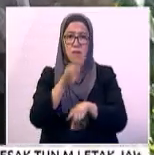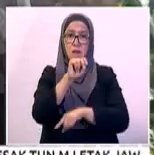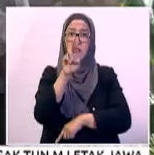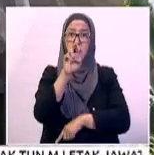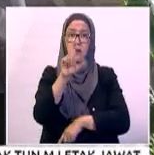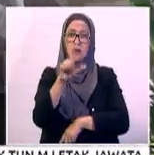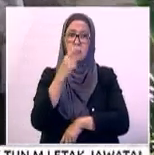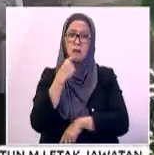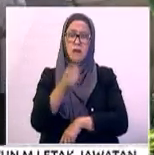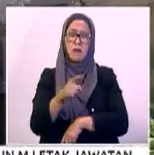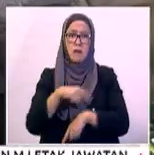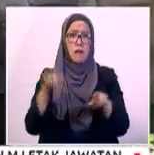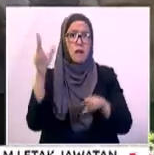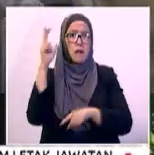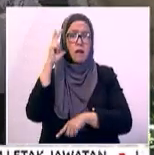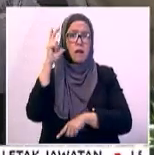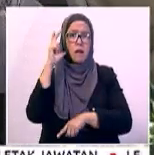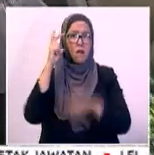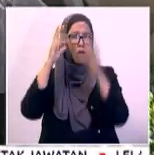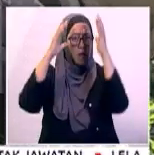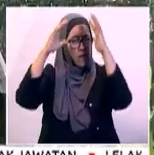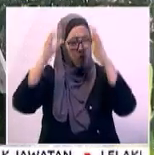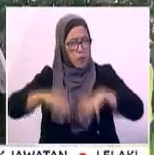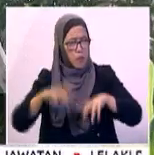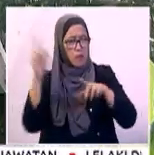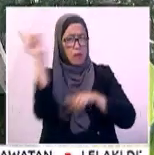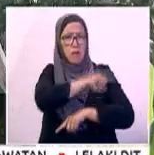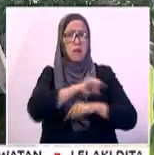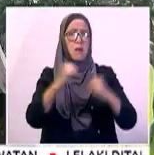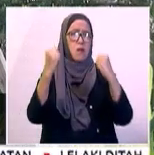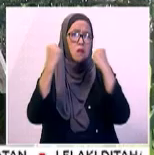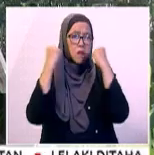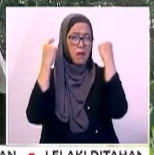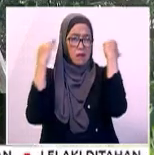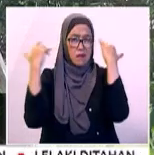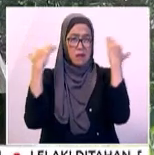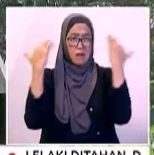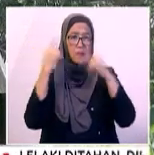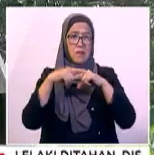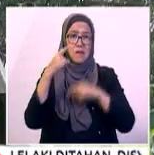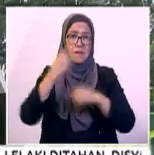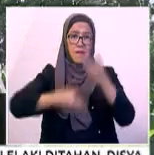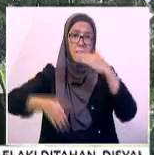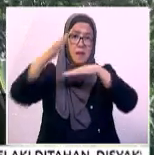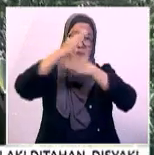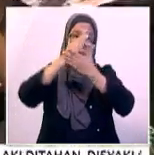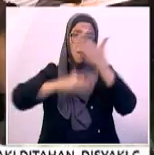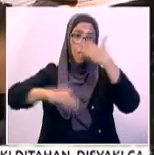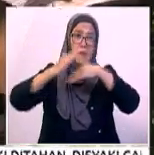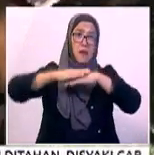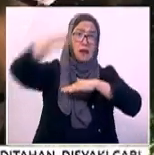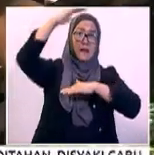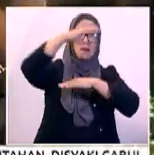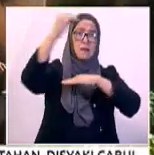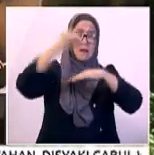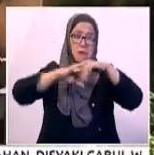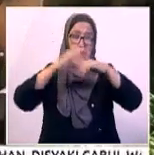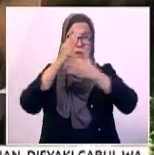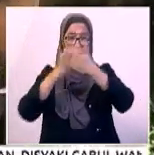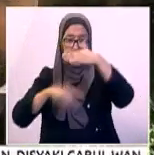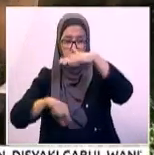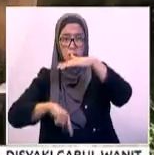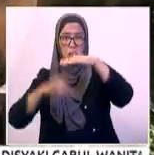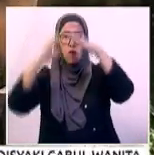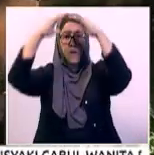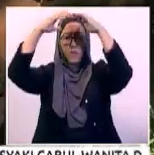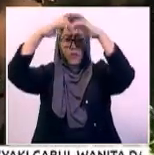berkata dia terdengar dentuman kuat berikutan bahagian atas dan belakang struktur binaan tersebut runtuh. Kedua-dua mangsa yang